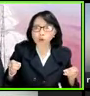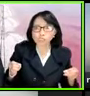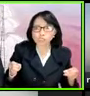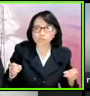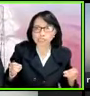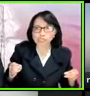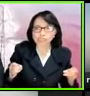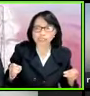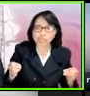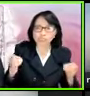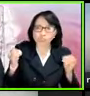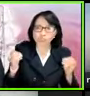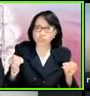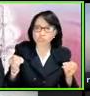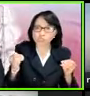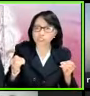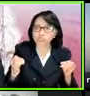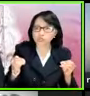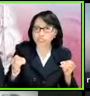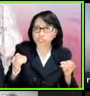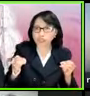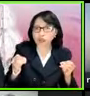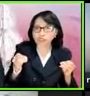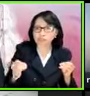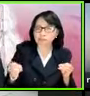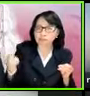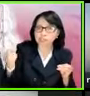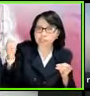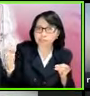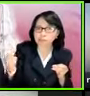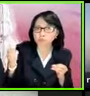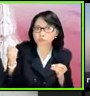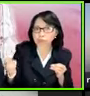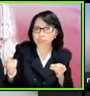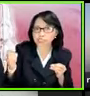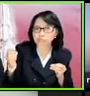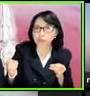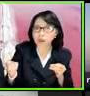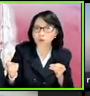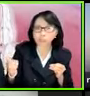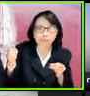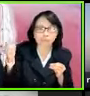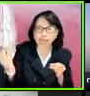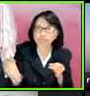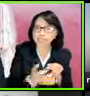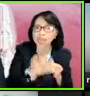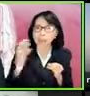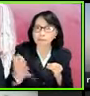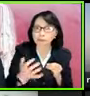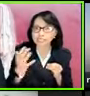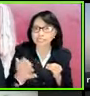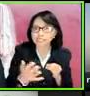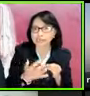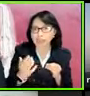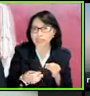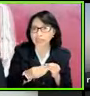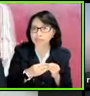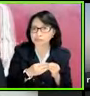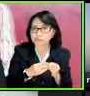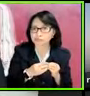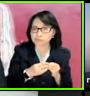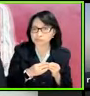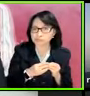Paulus melihat Yesus Kristus itu adalah penyebab utama dibawa dibalik pemenjaraan